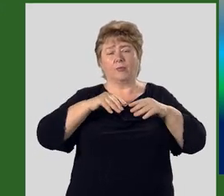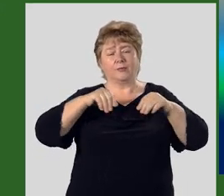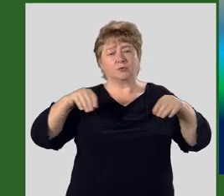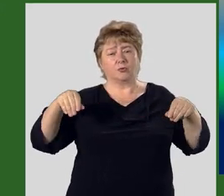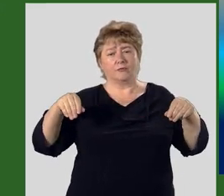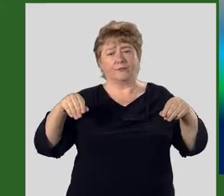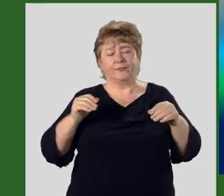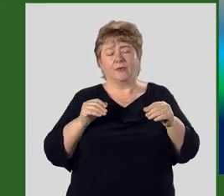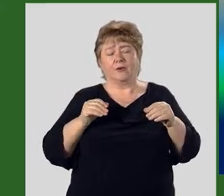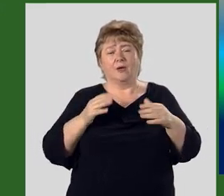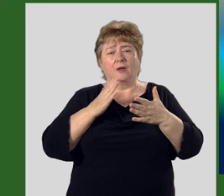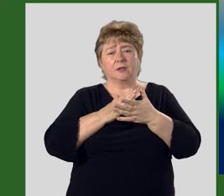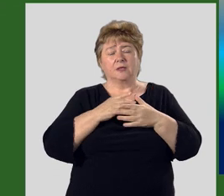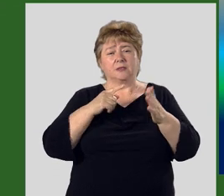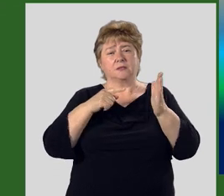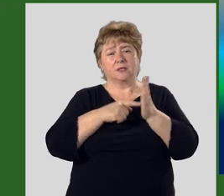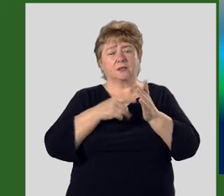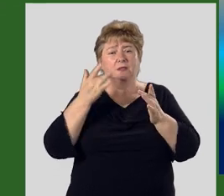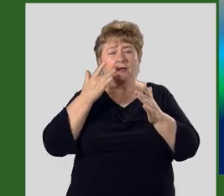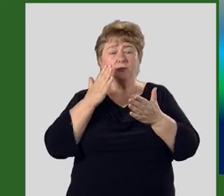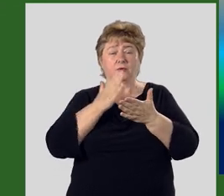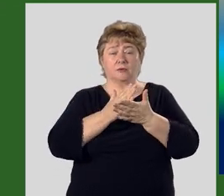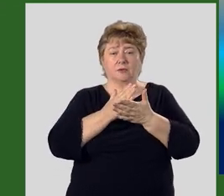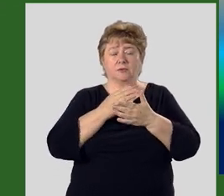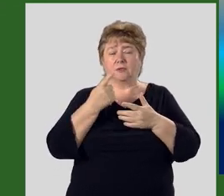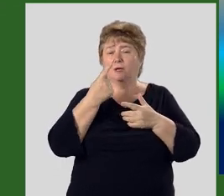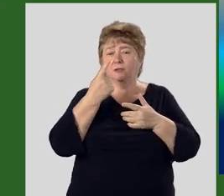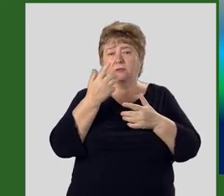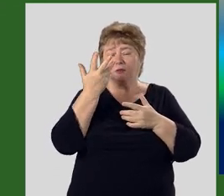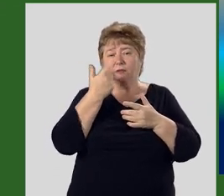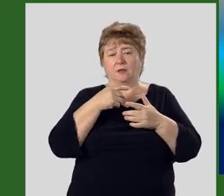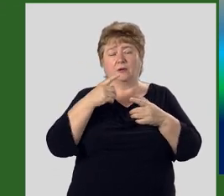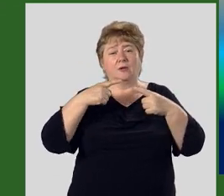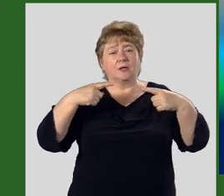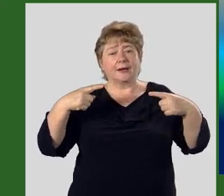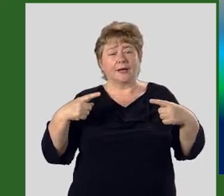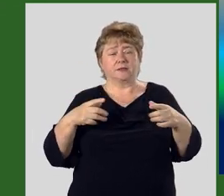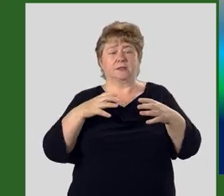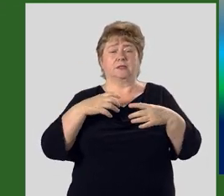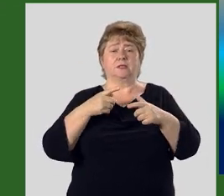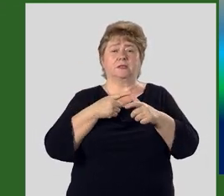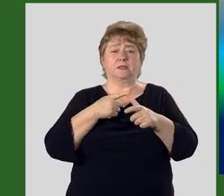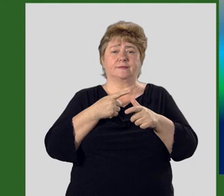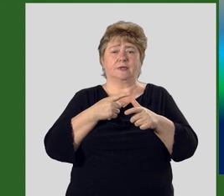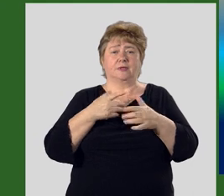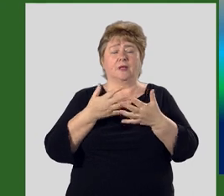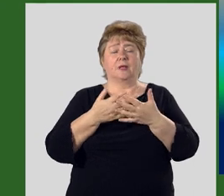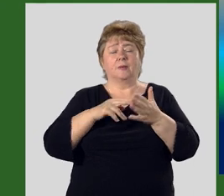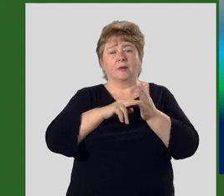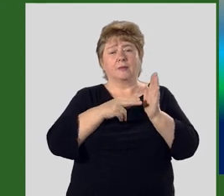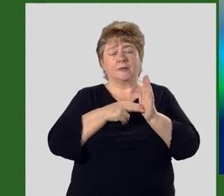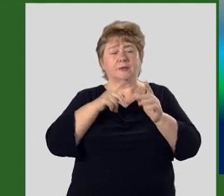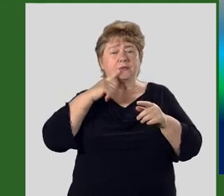песков. Есть знаки, которые имеют один цвет, но имеют разное значение. Например, на